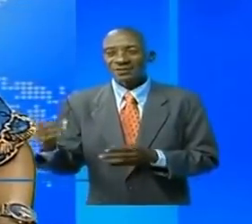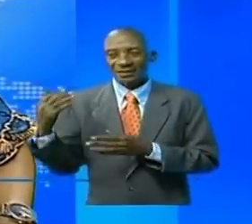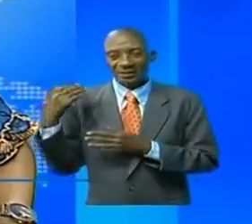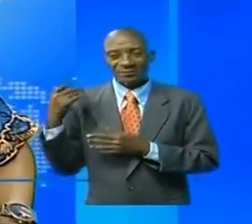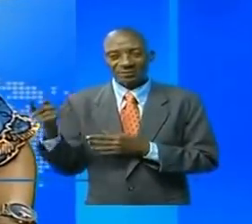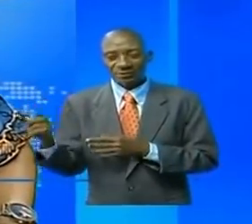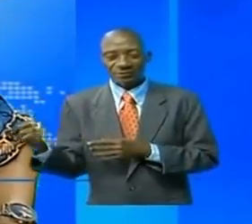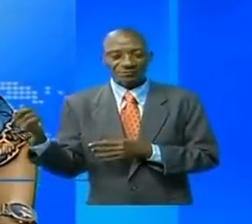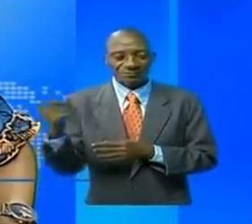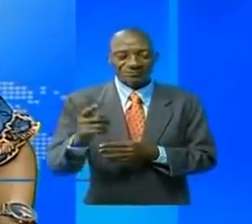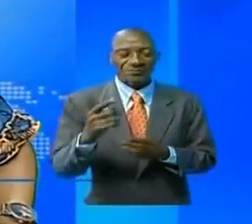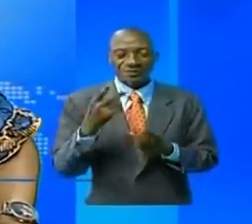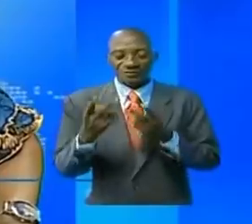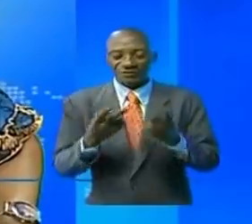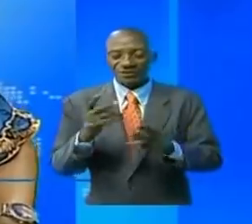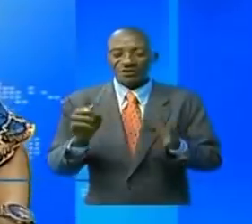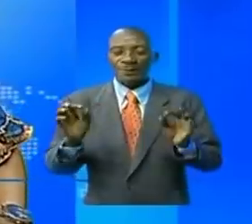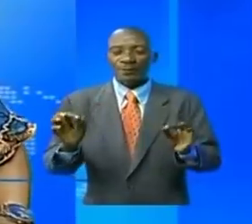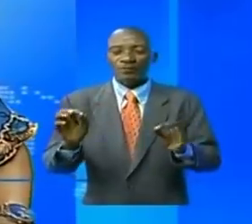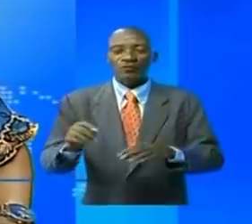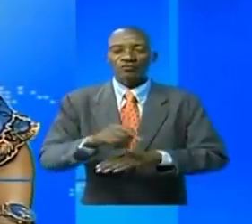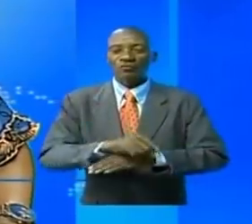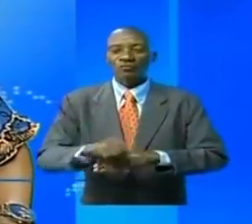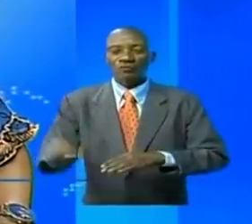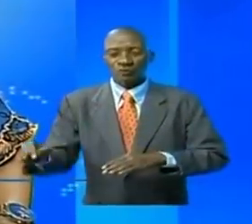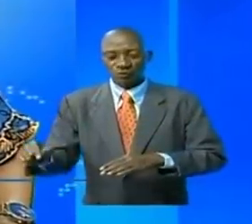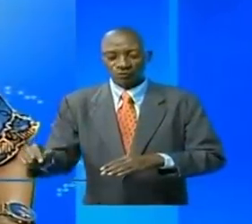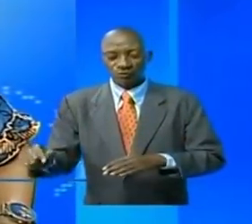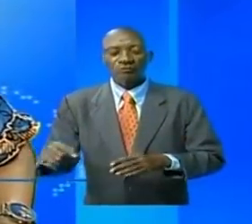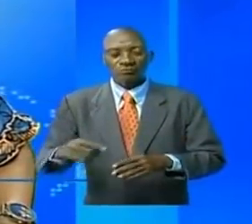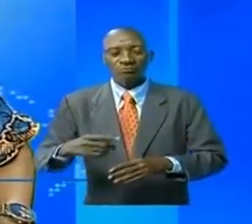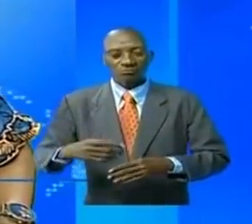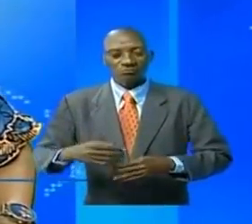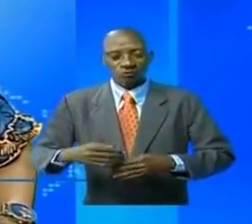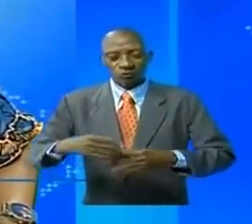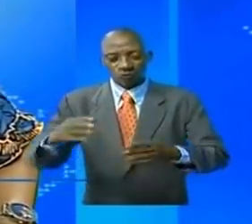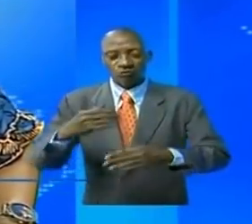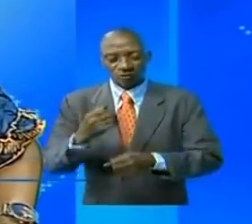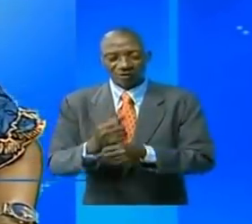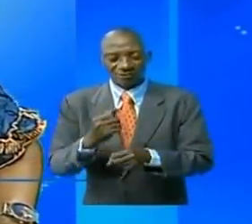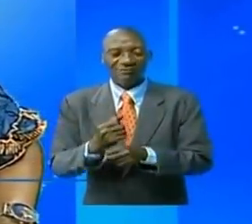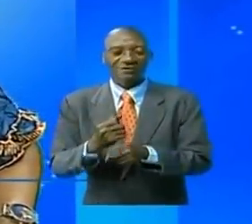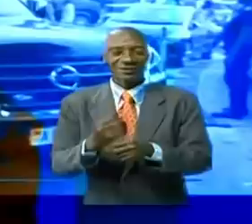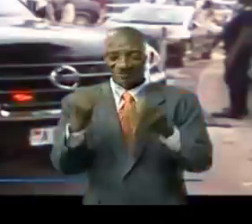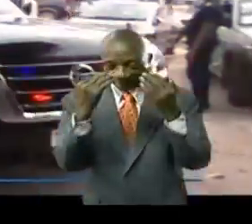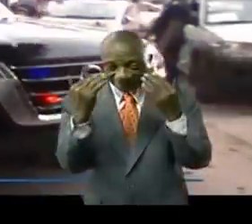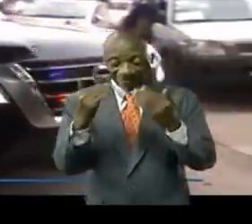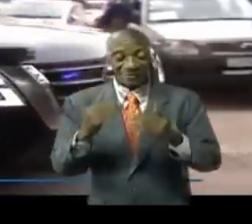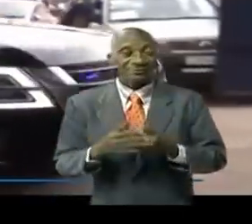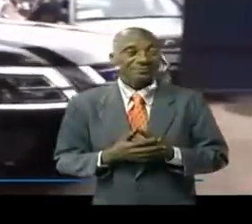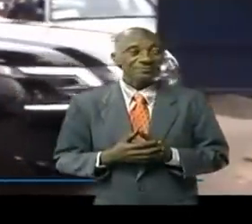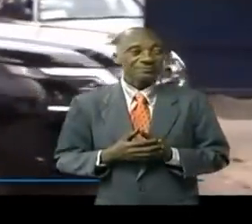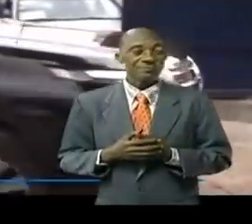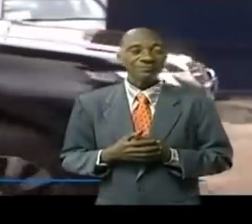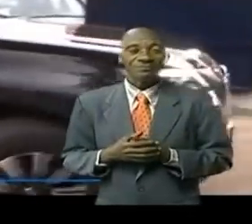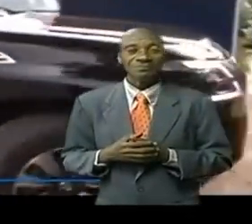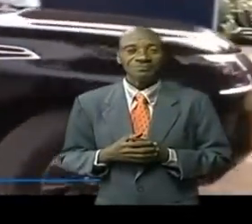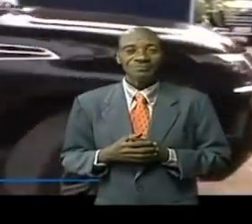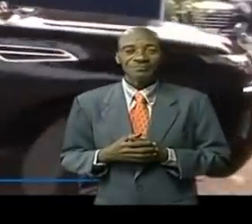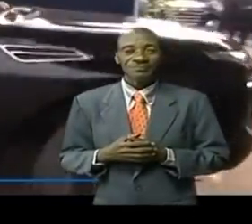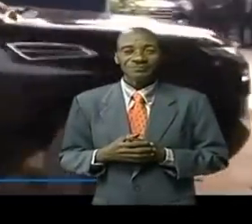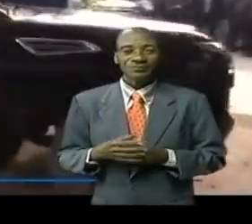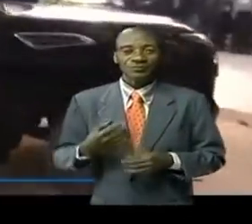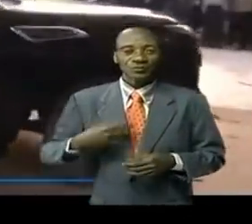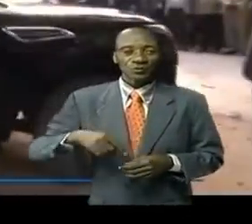du STN qui est en plein travaux de rénovation. Un reportage signé Bobo Samba. Nous sommes au numéro